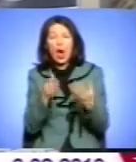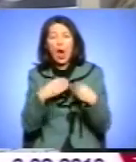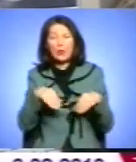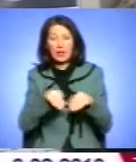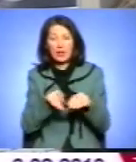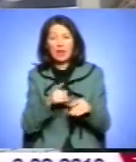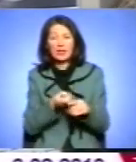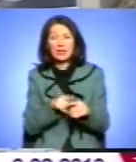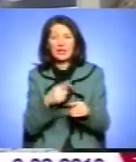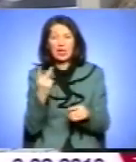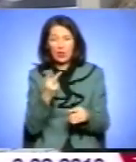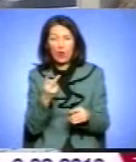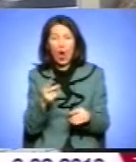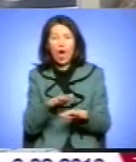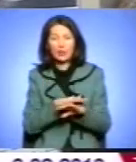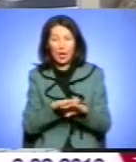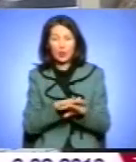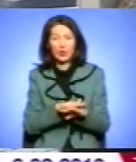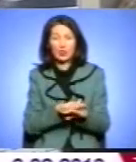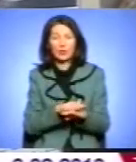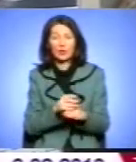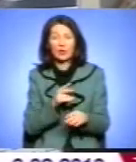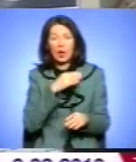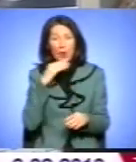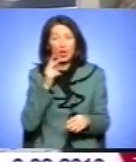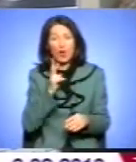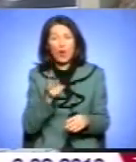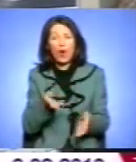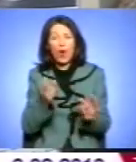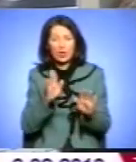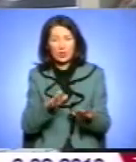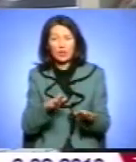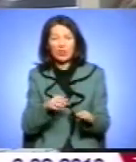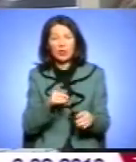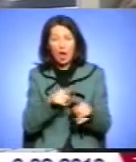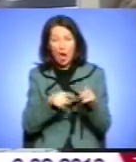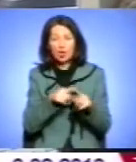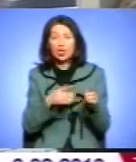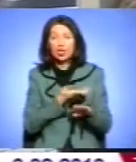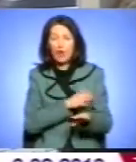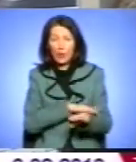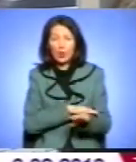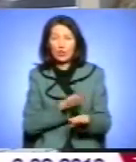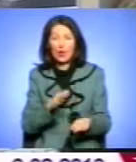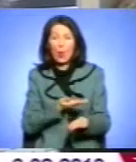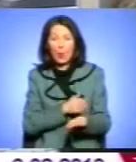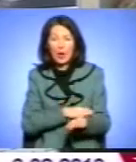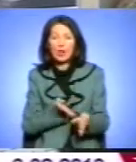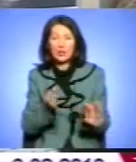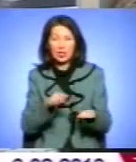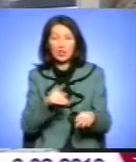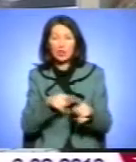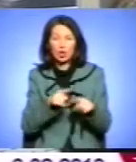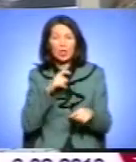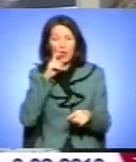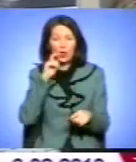протягом віків ми були поєднані, багато в кого залишилися родини в Польщі. В поляків залишилась відповідна родина в Україні,